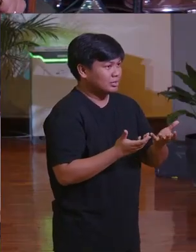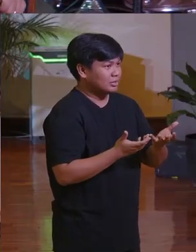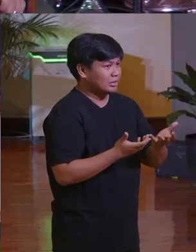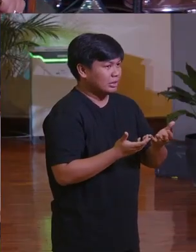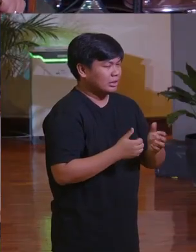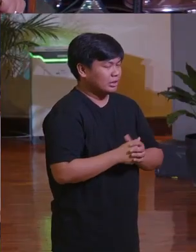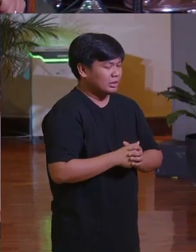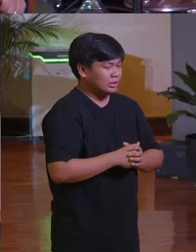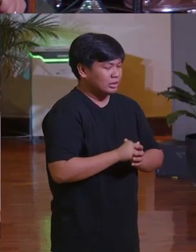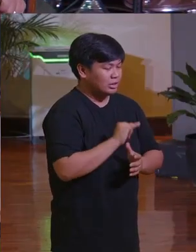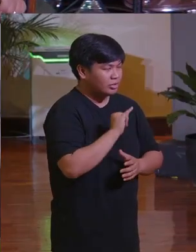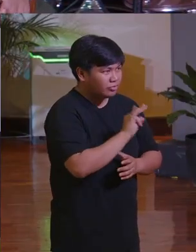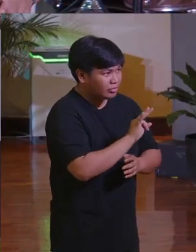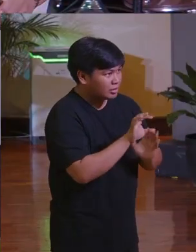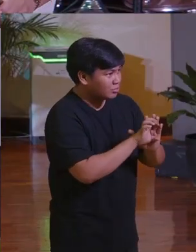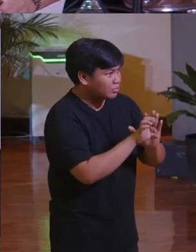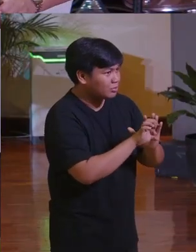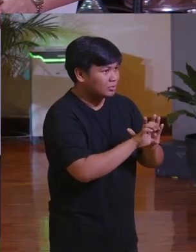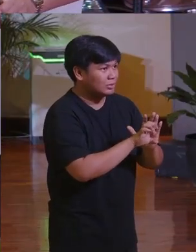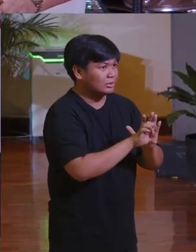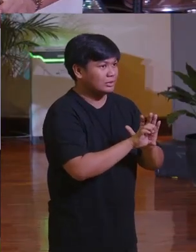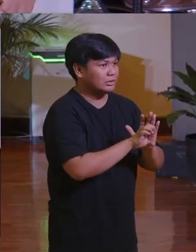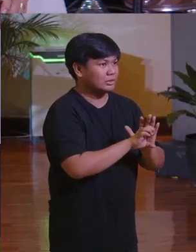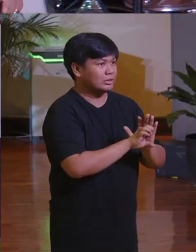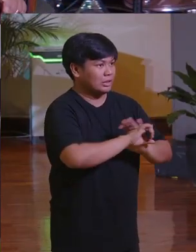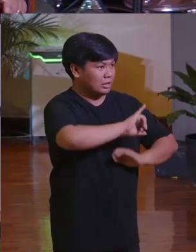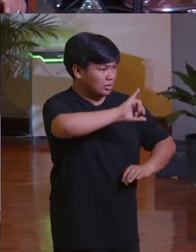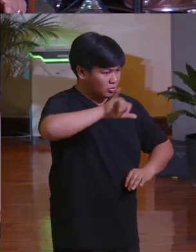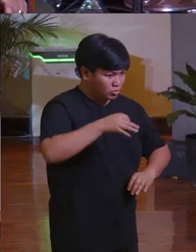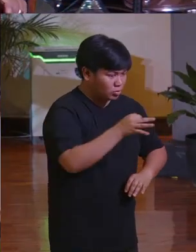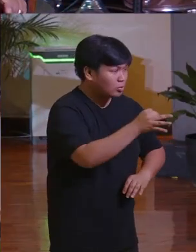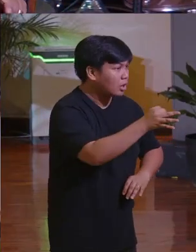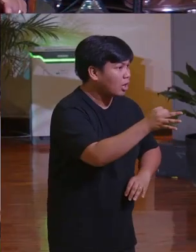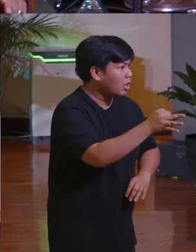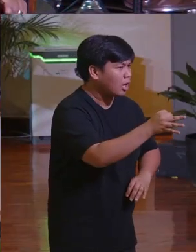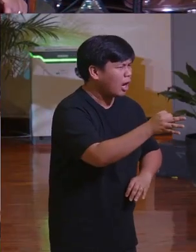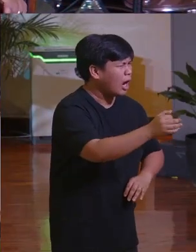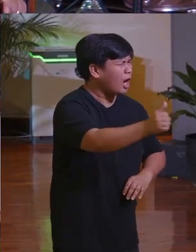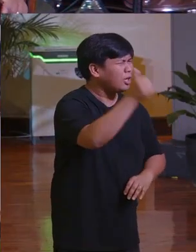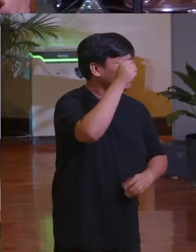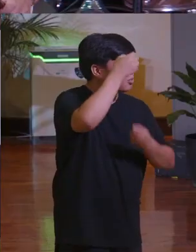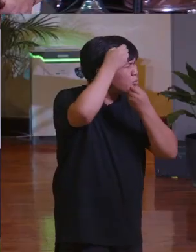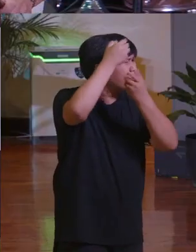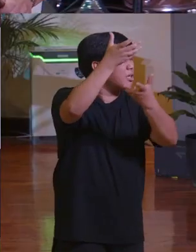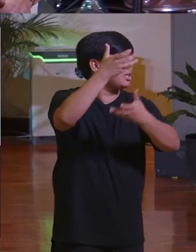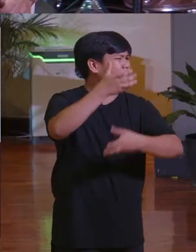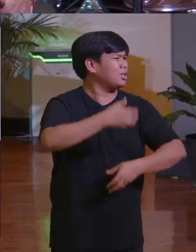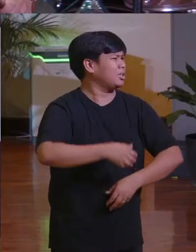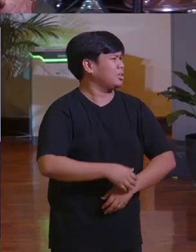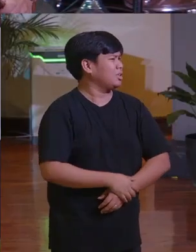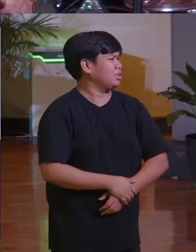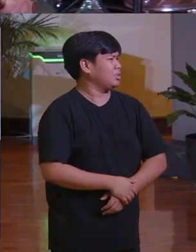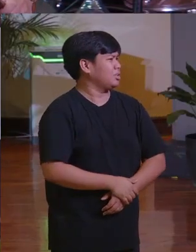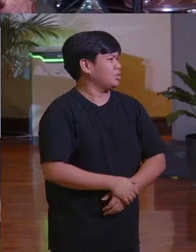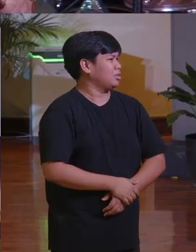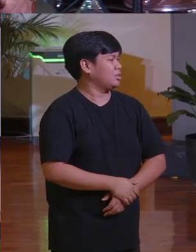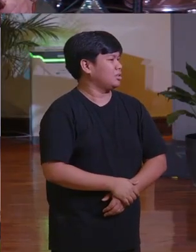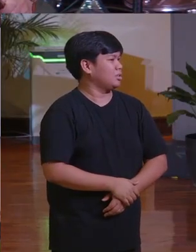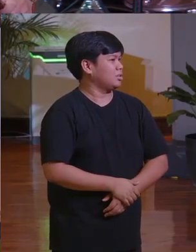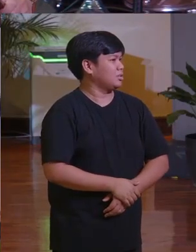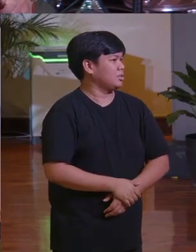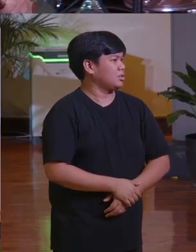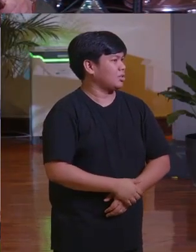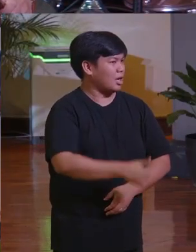napakasama na siguro ng kalooban ni Jonah, no? Kahit yung balyena, sinuka siya.